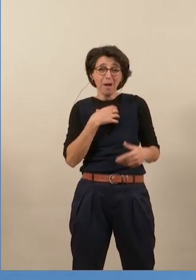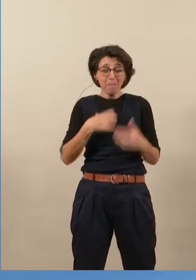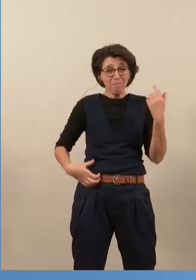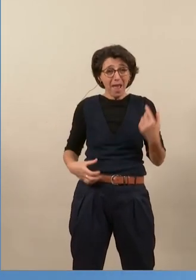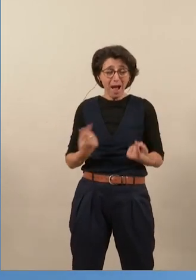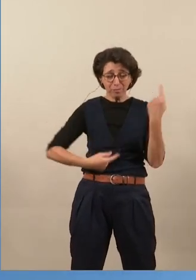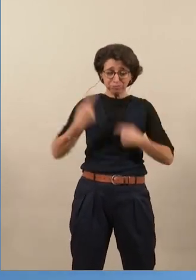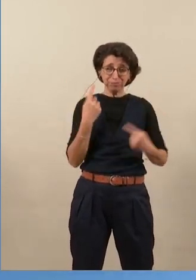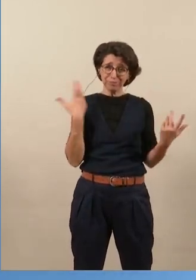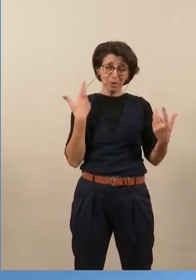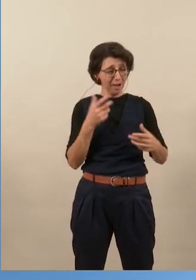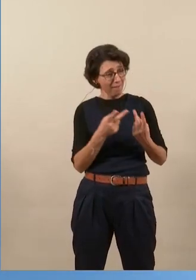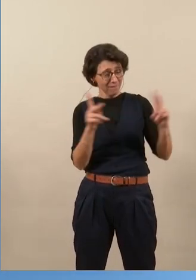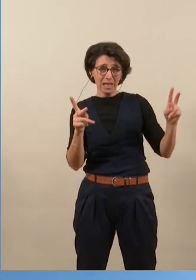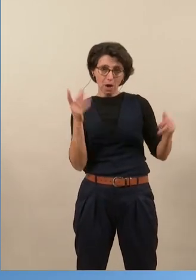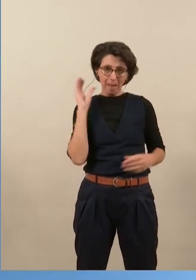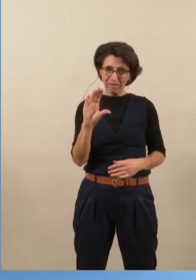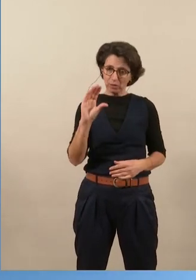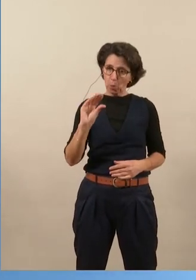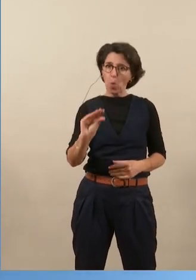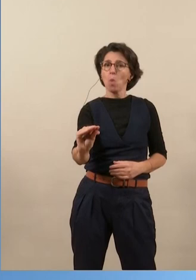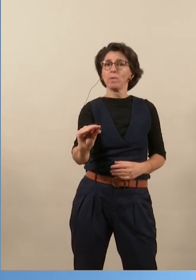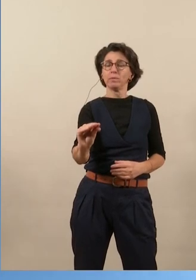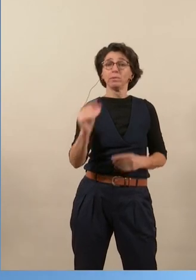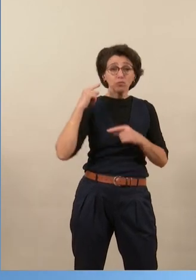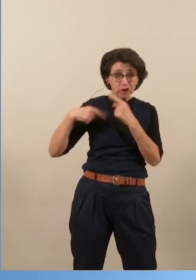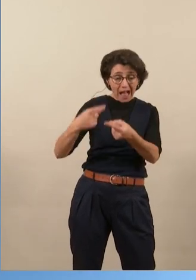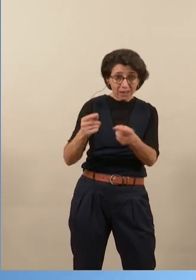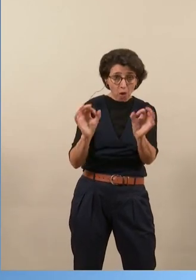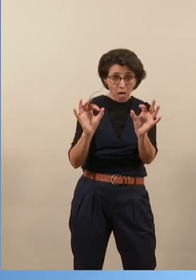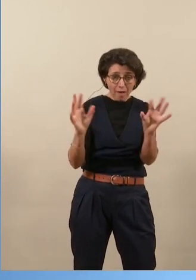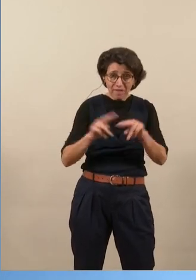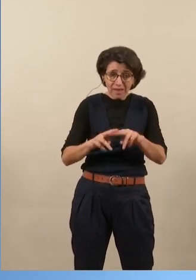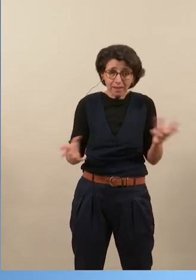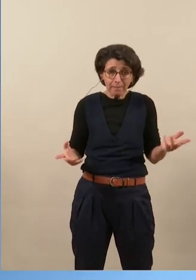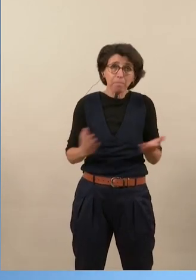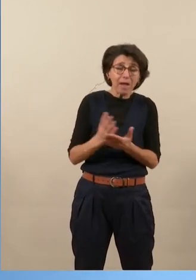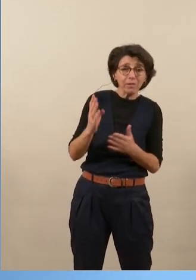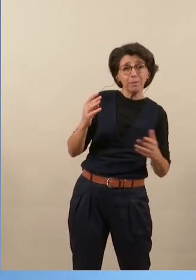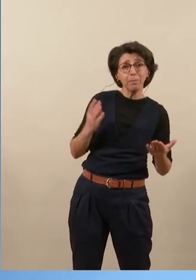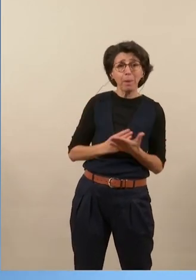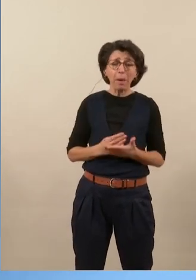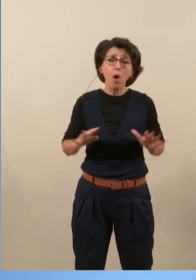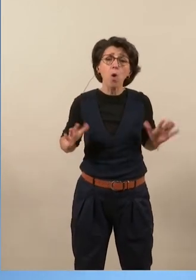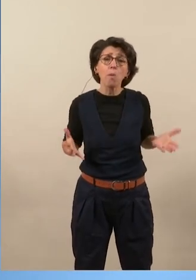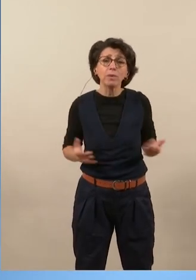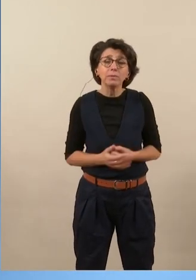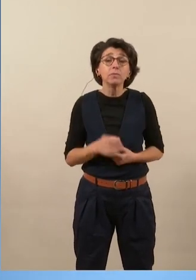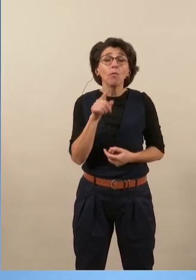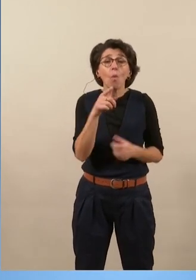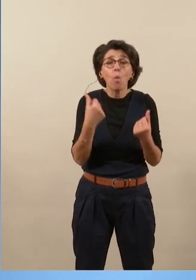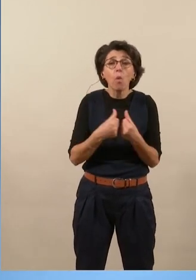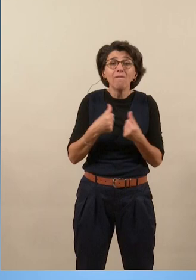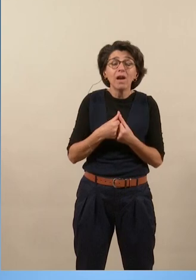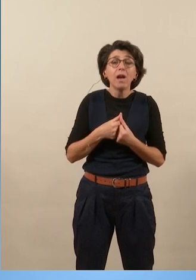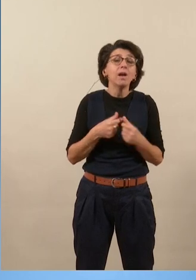investit le moins pour les générations futures et pour préparer l'avenir vous il en est question vous avez vendu